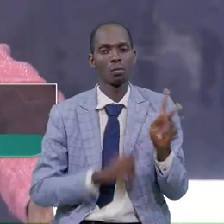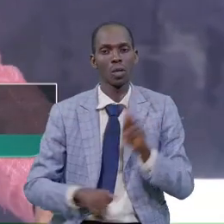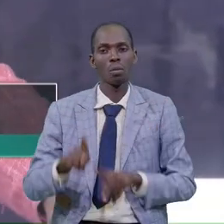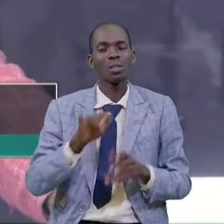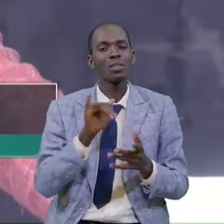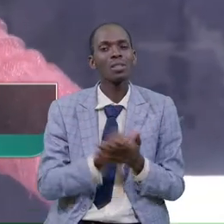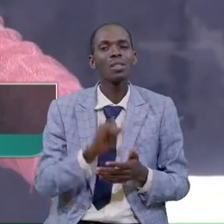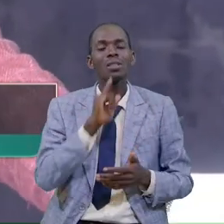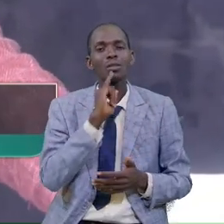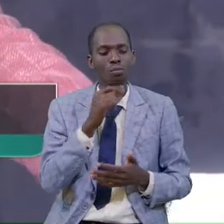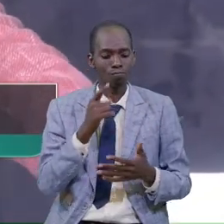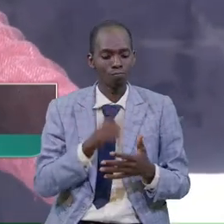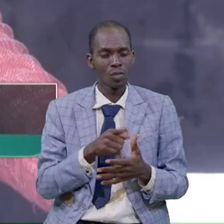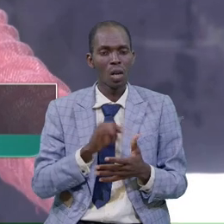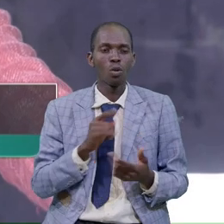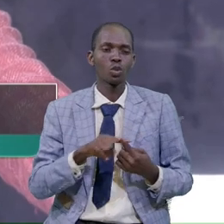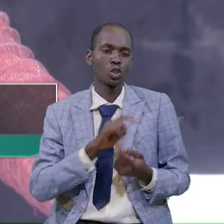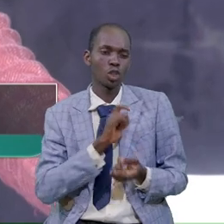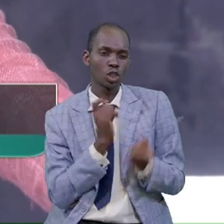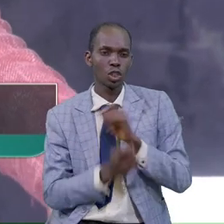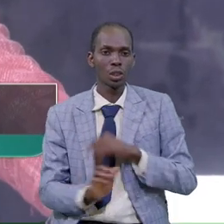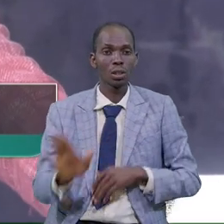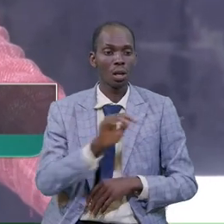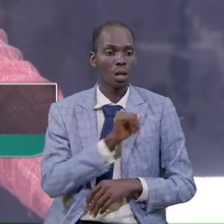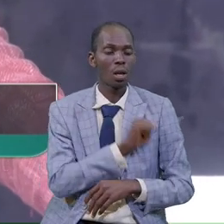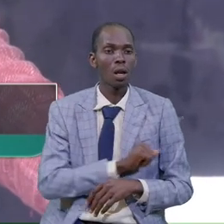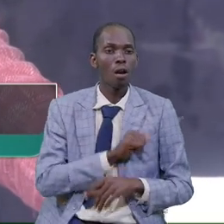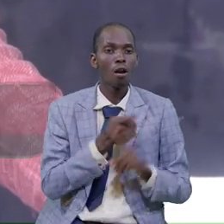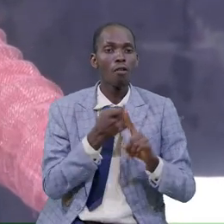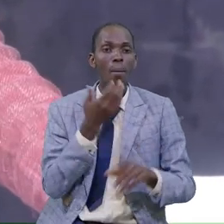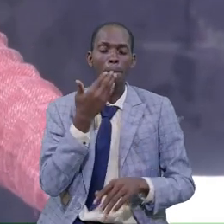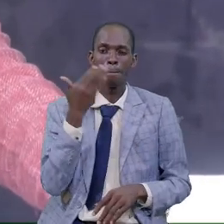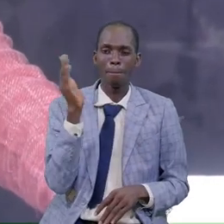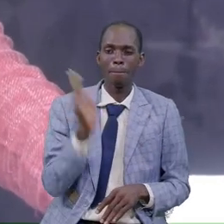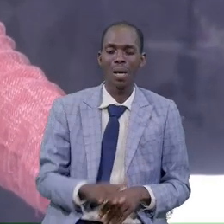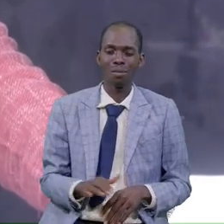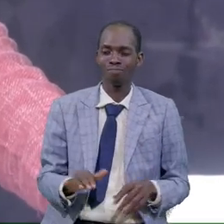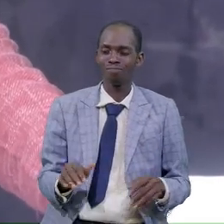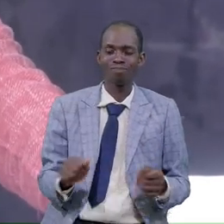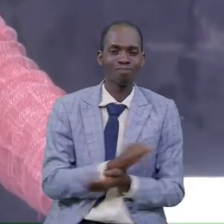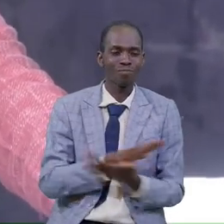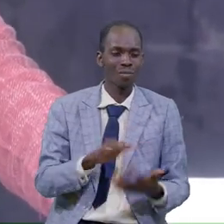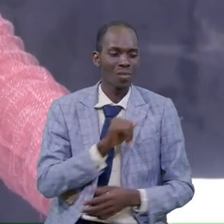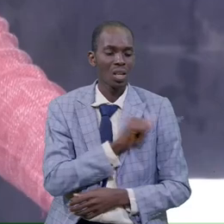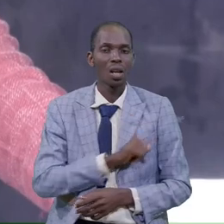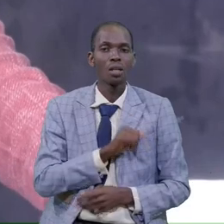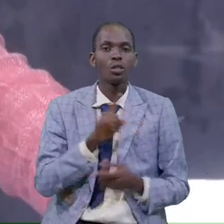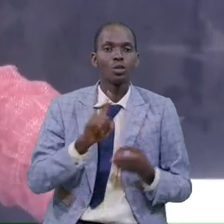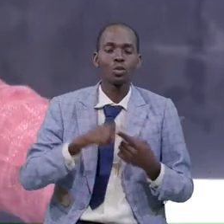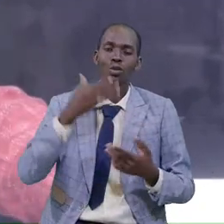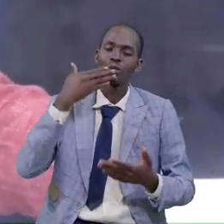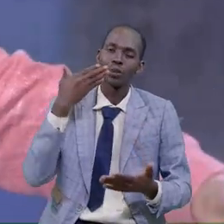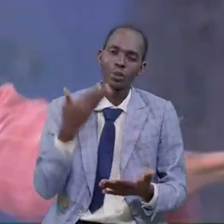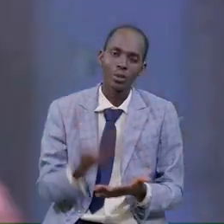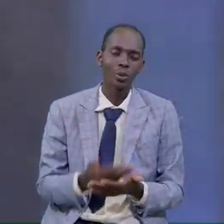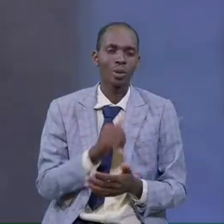changer leur attitude de la mauvaise attitude pourrie en une bonne attitude. Ça va